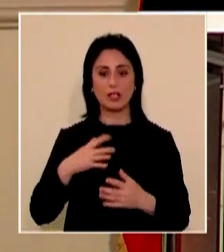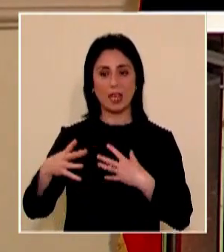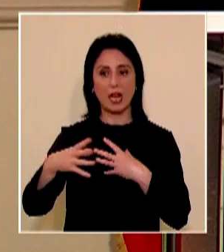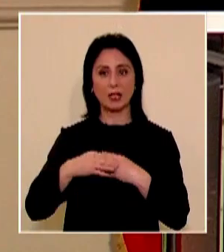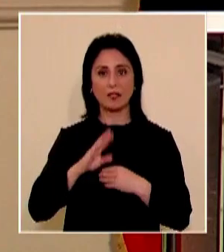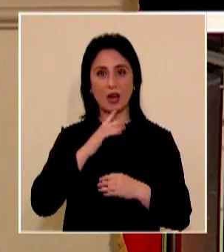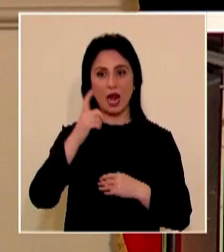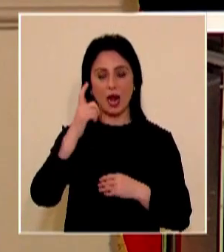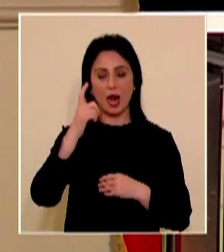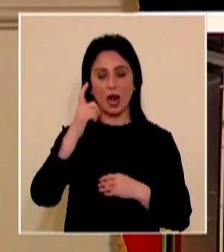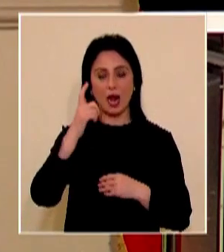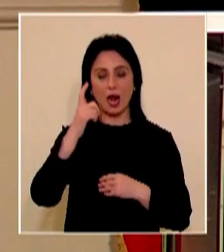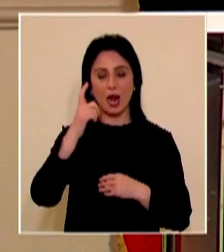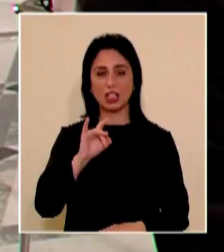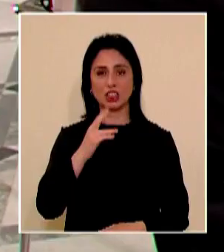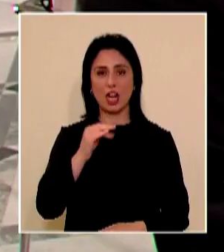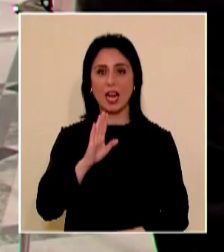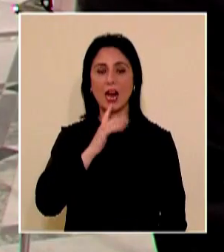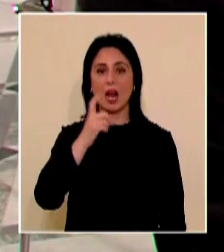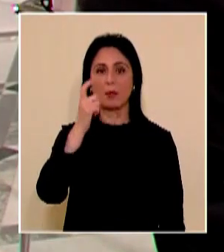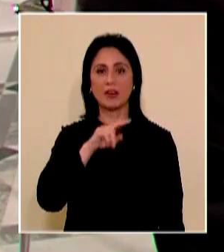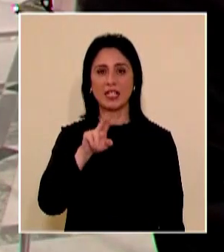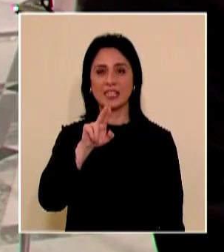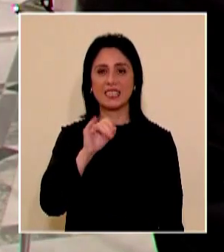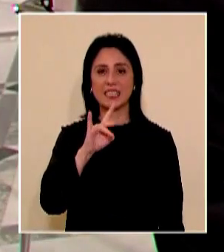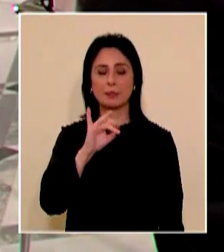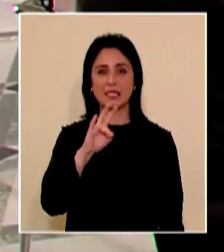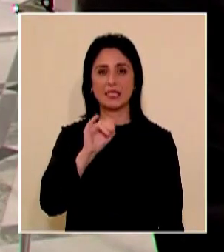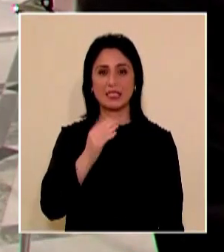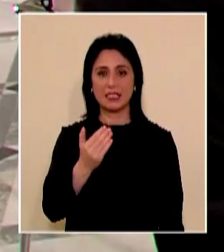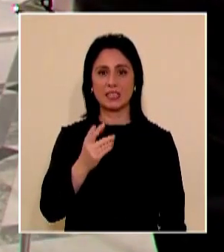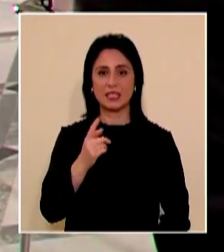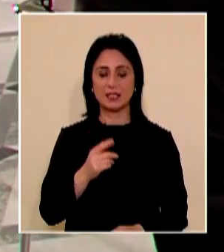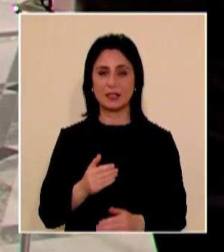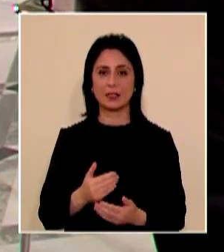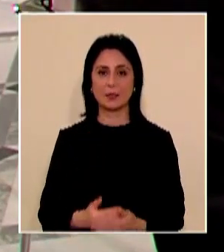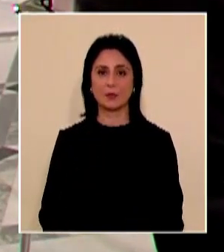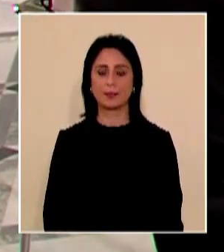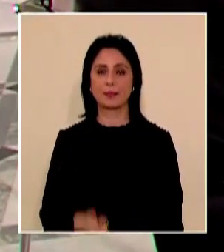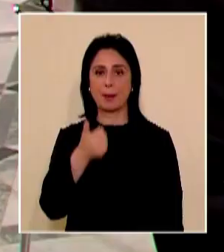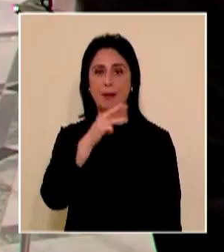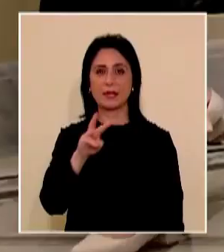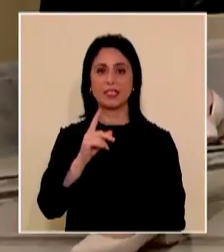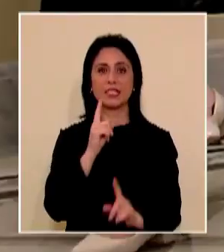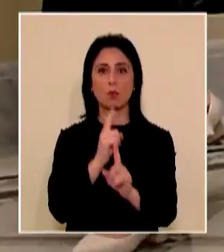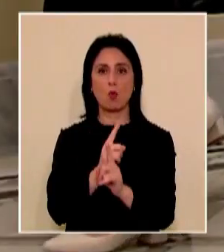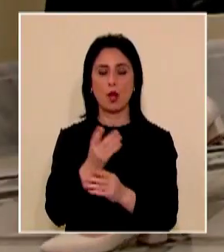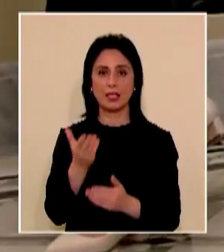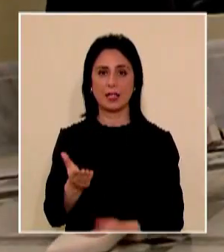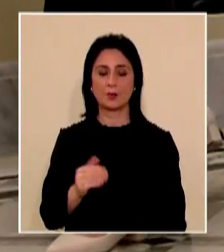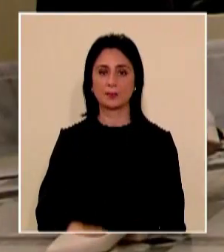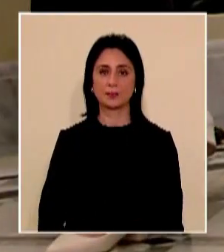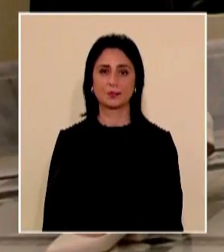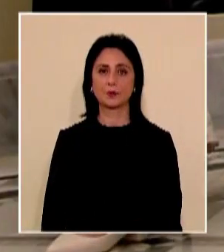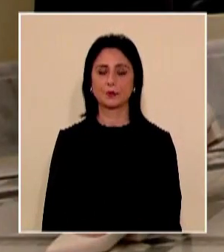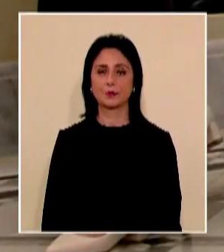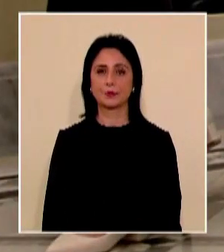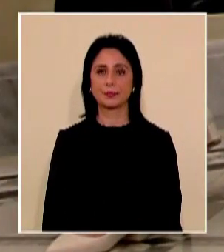że jest z nami pan premier, właśnie minister kultury, dlatego że o tych ważnych kwestiach dla